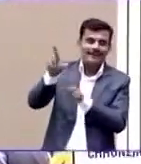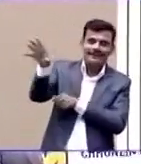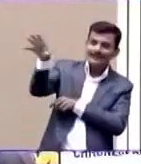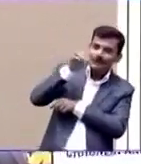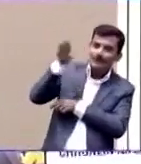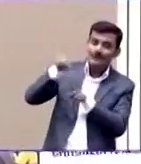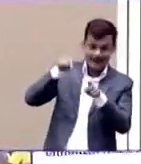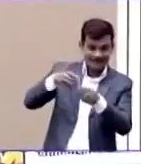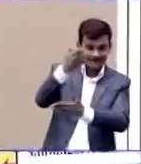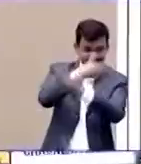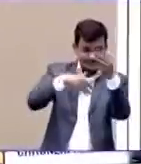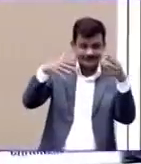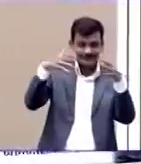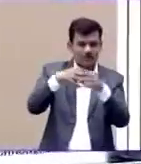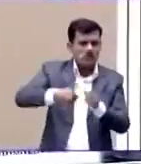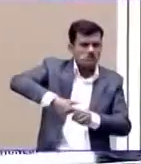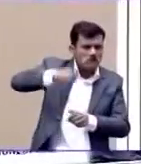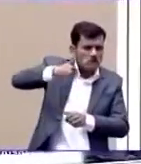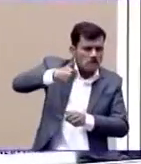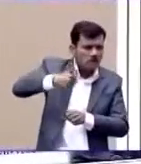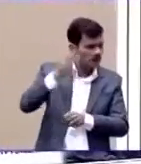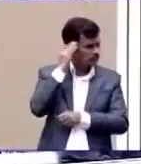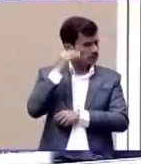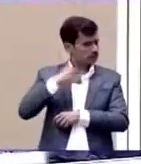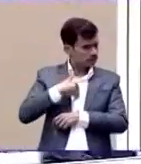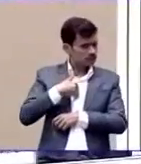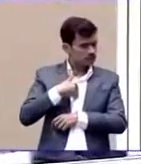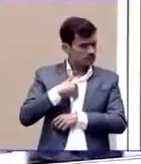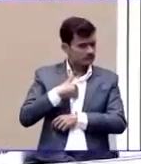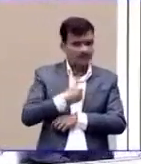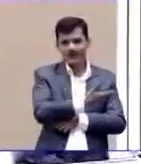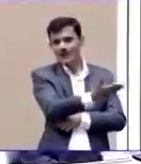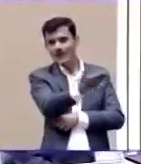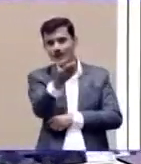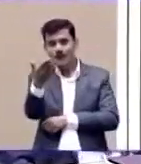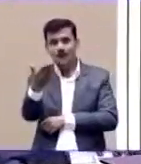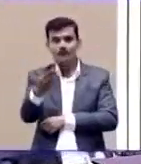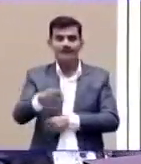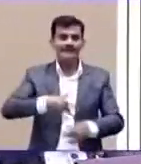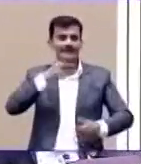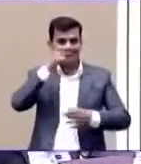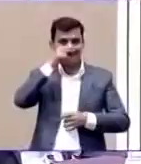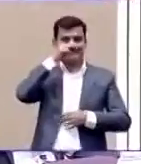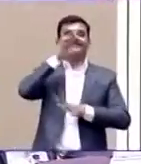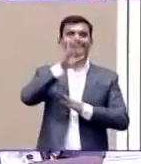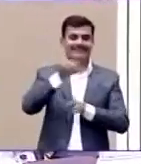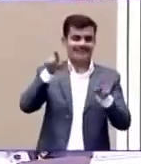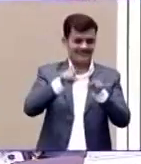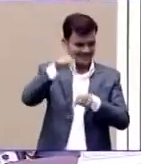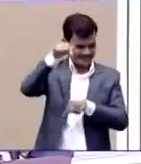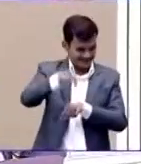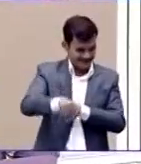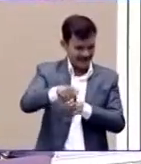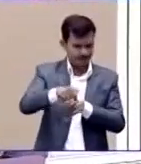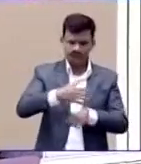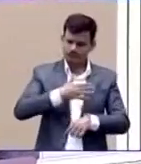पुरस्कार विजेता दिव्यांगजन की उपलब्धियां के बारे में जानकर सभी का मनोबल बढ़ा होगा। मैं अपने